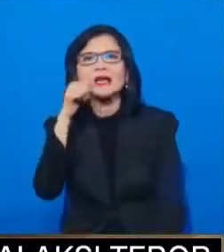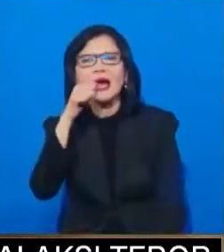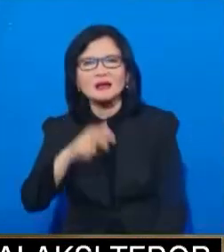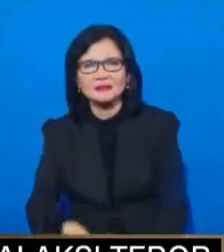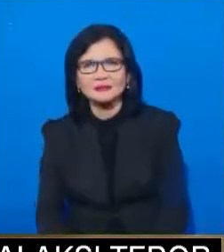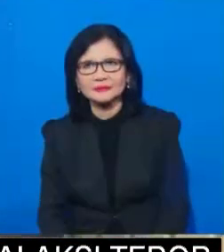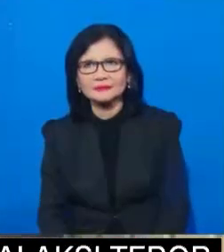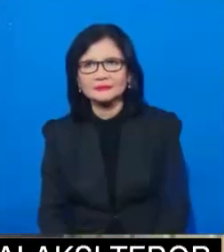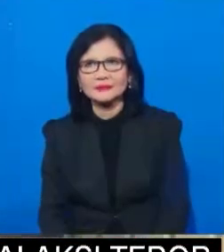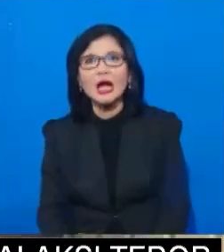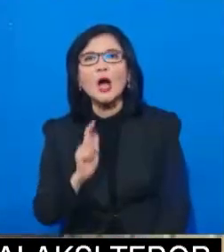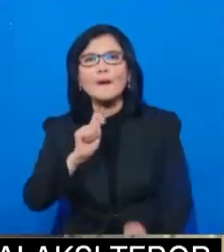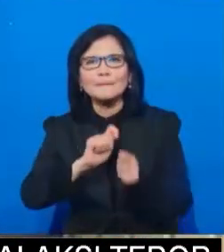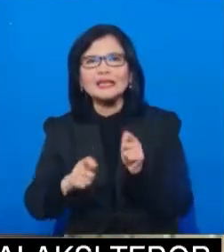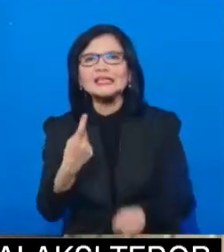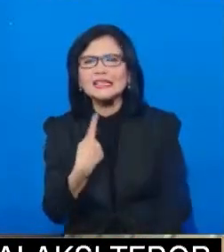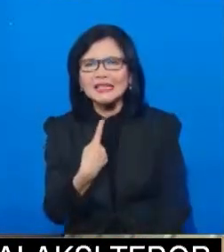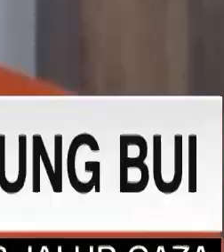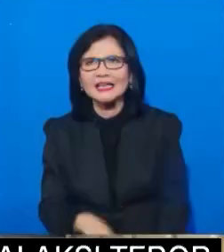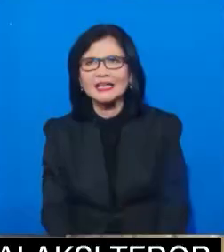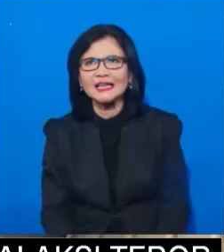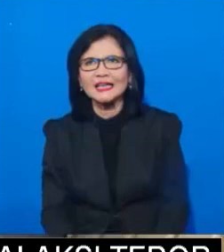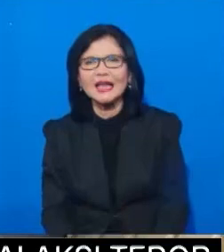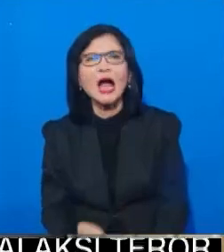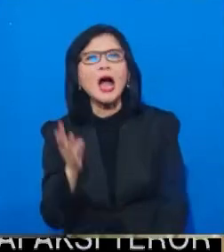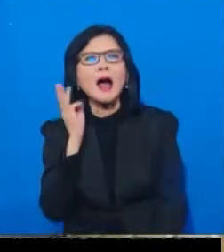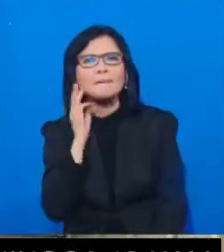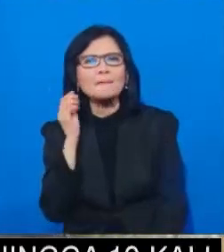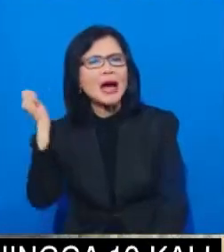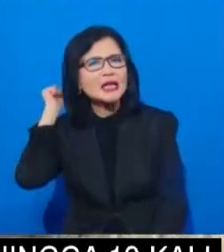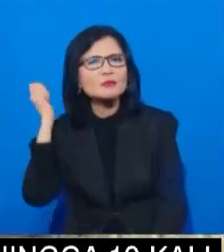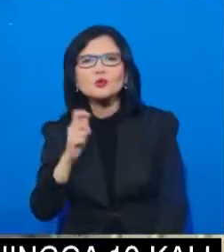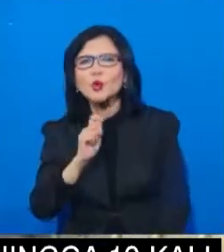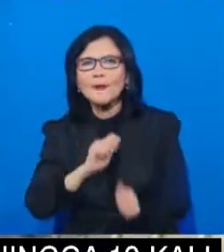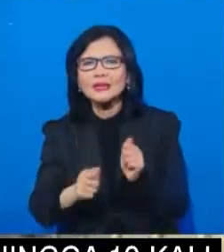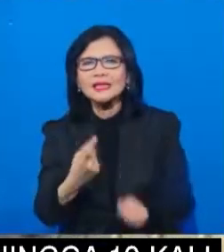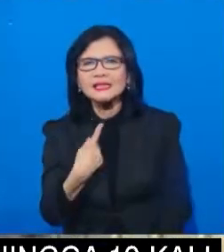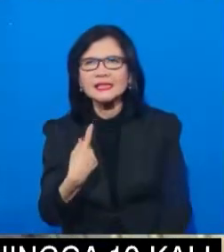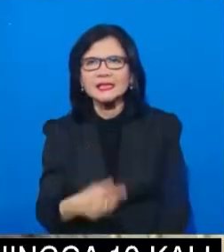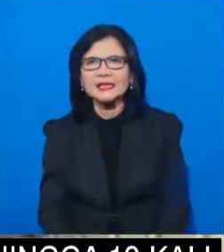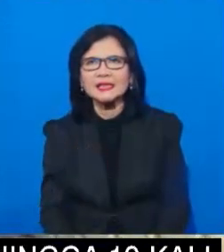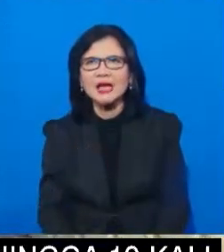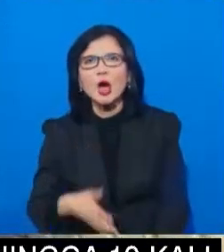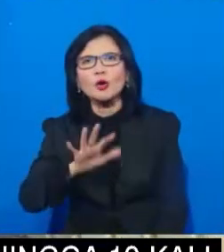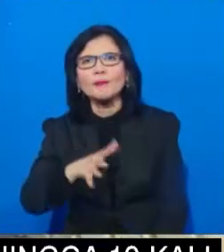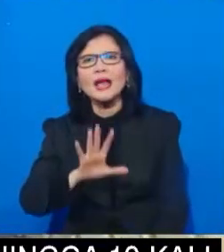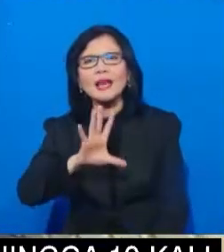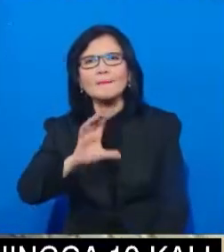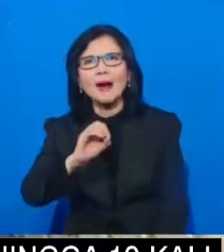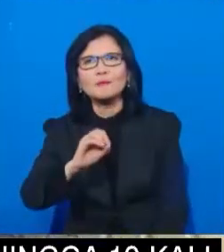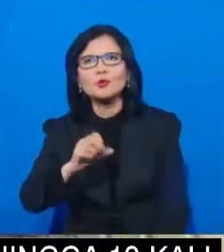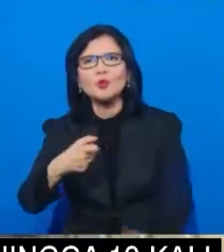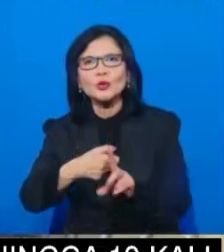Iya, buatan sendiri. Mama bikin sendiri. Jadi kurang lebih 50 kilo